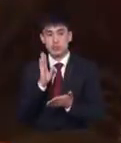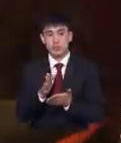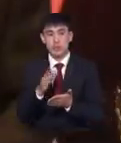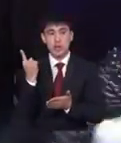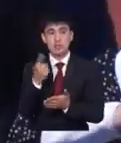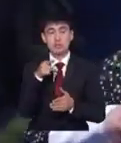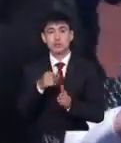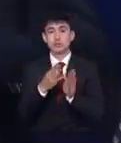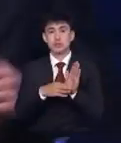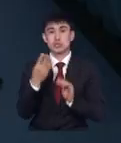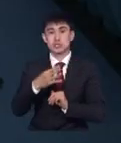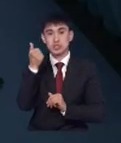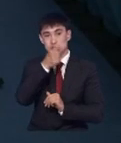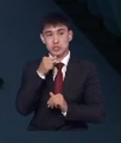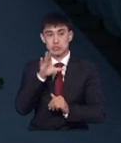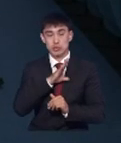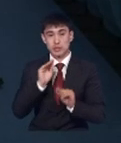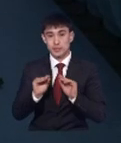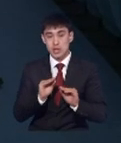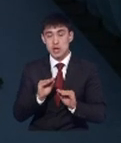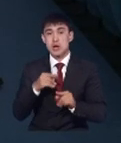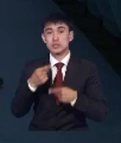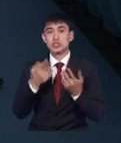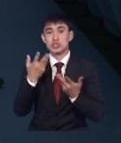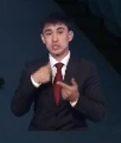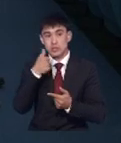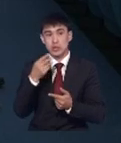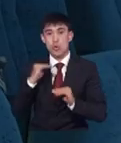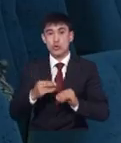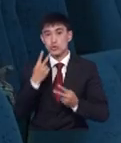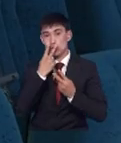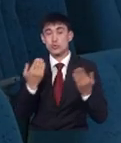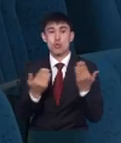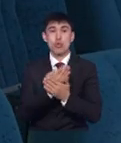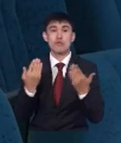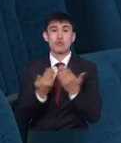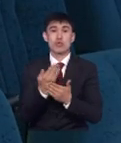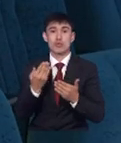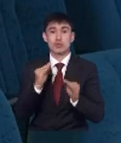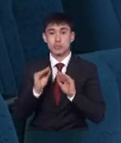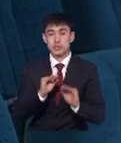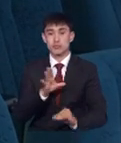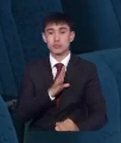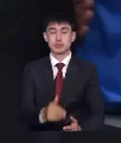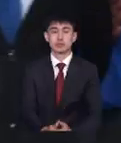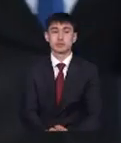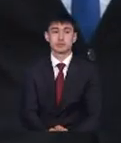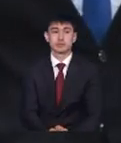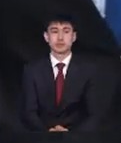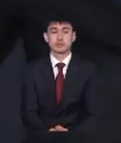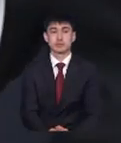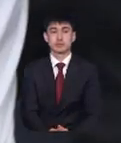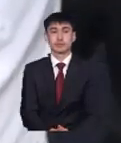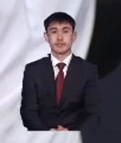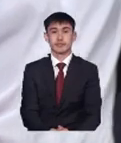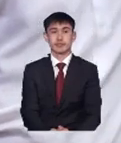алғаш 1940 жылы сахналанған, араға жылдар салып, оқушылардың көзімен заманауи түрде қайта ұсынылды. Сезім, сол бір жанға